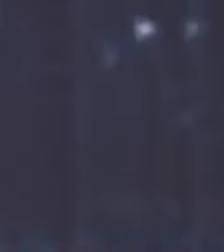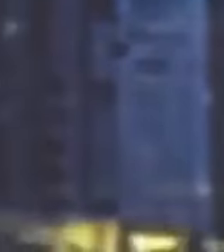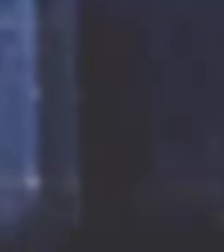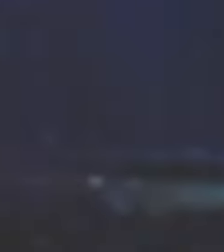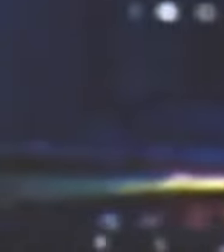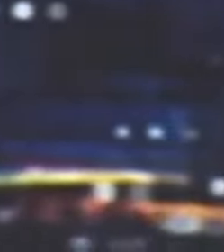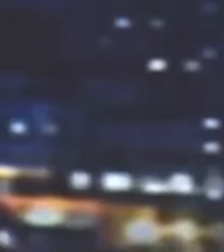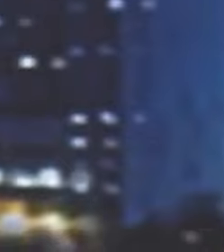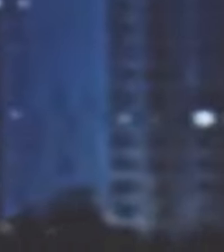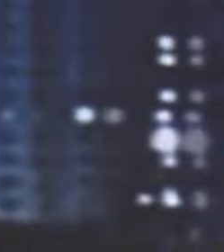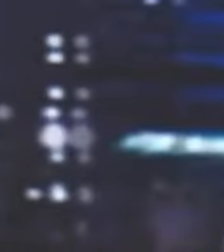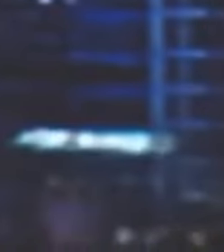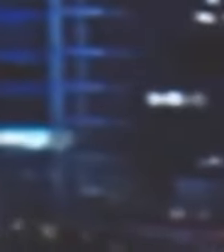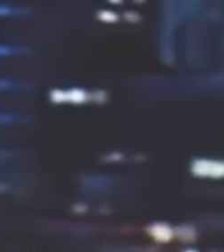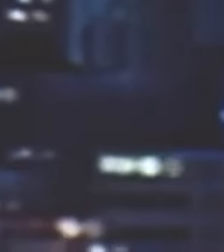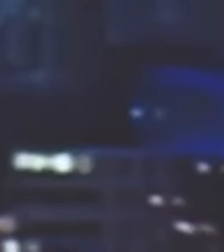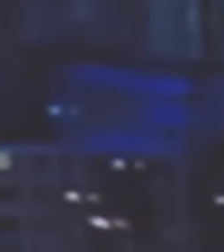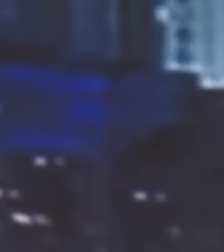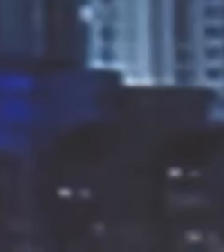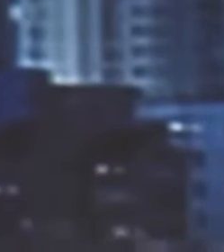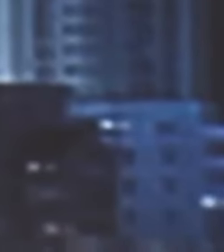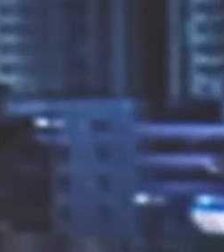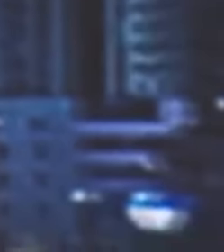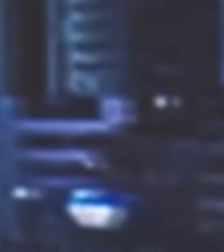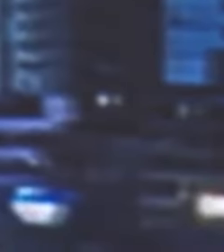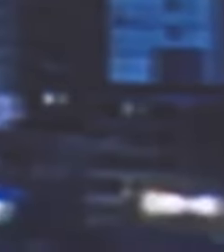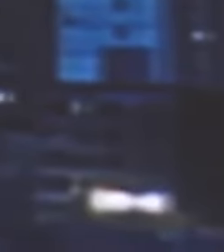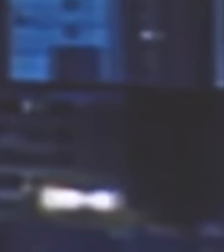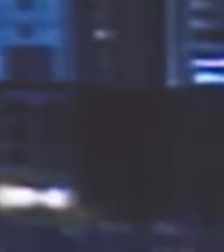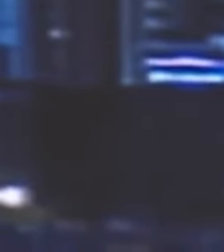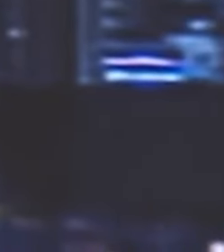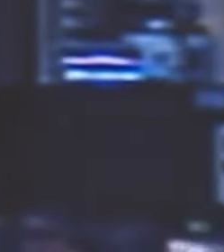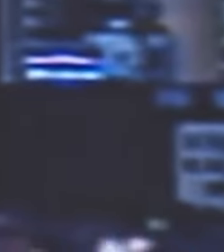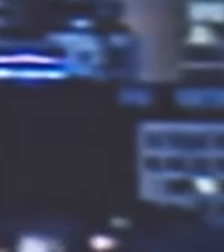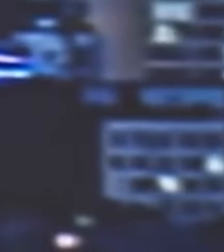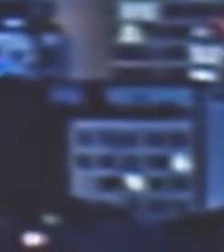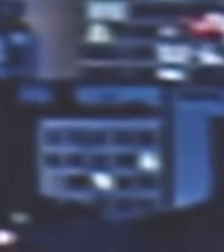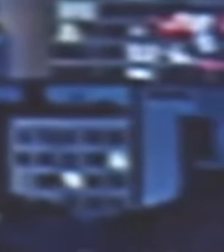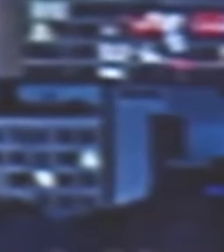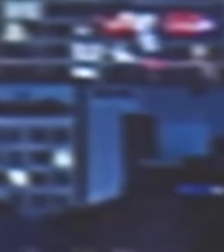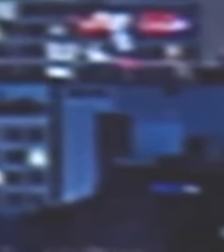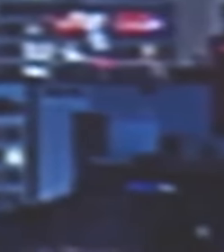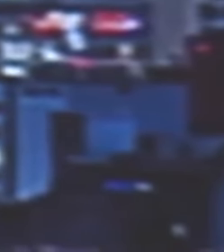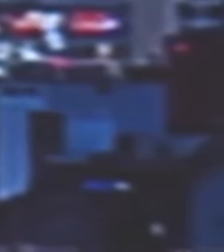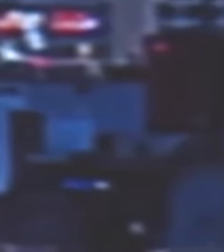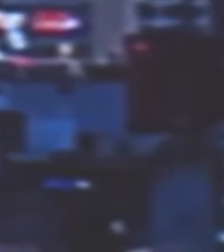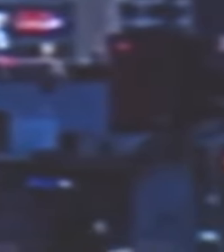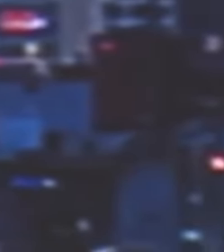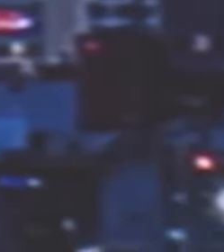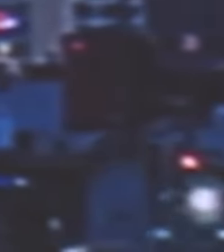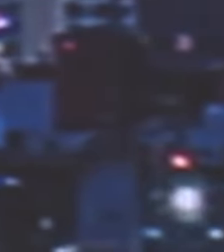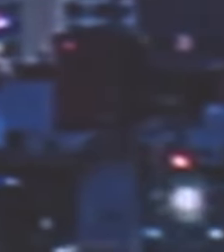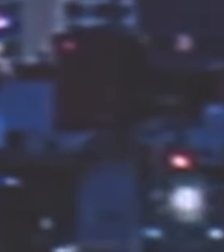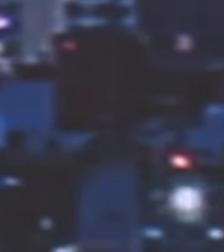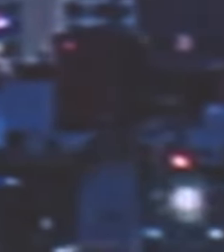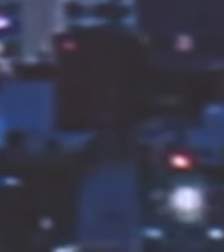JTBC 뉴스를 시청해주셔서 고맙습니다. 저희는 저녁 6시 50분 뉴스룸에서 뵙겠습니다.